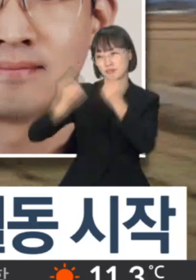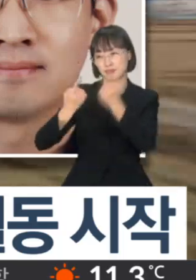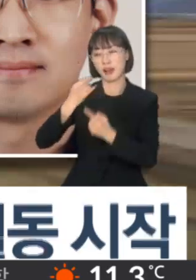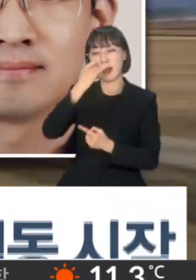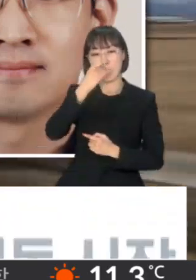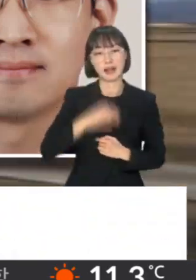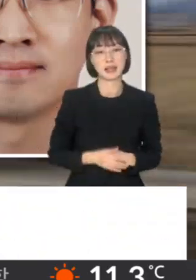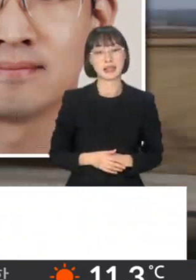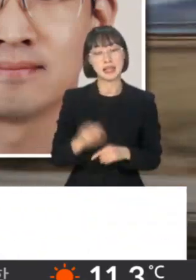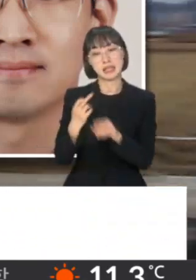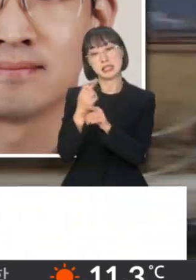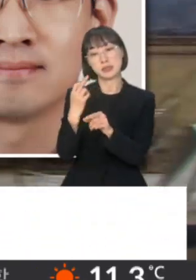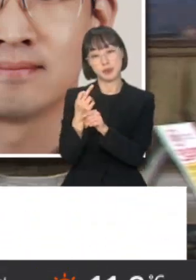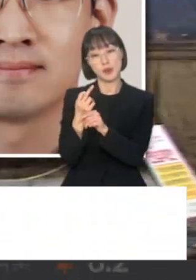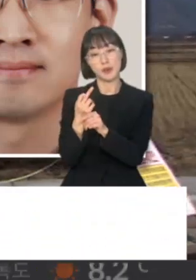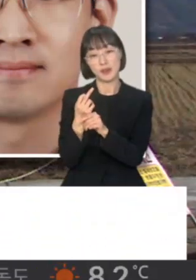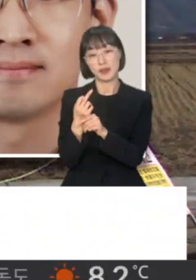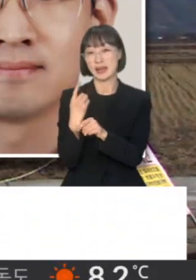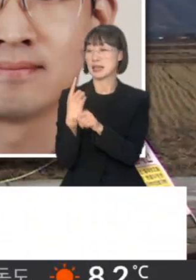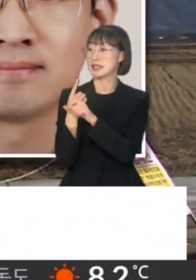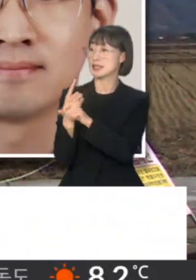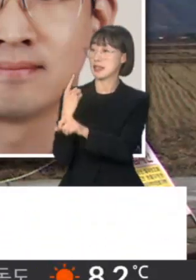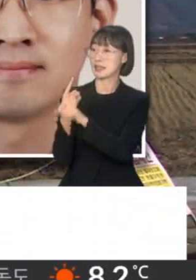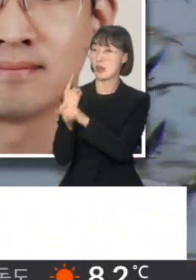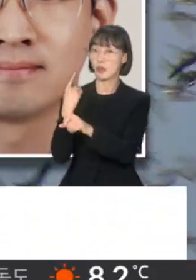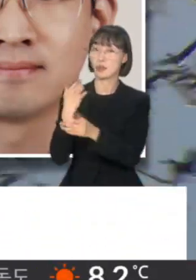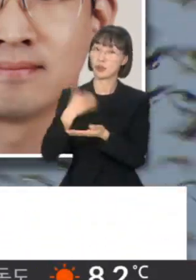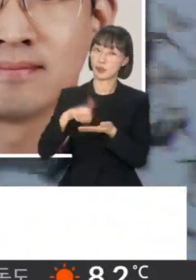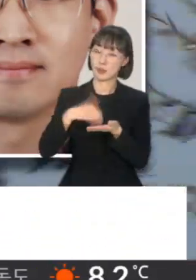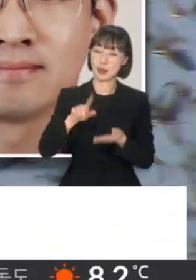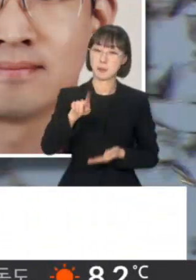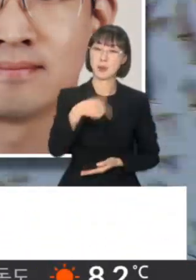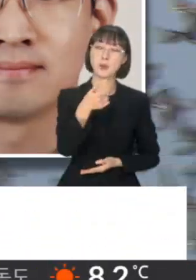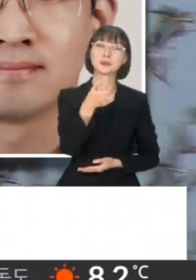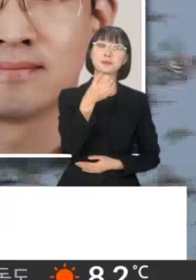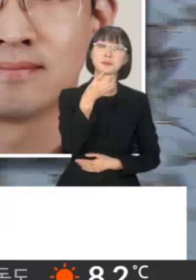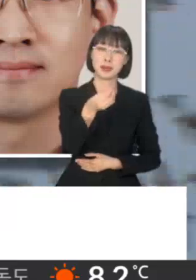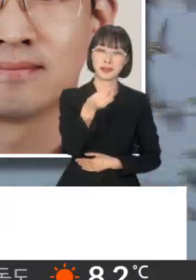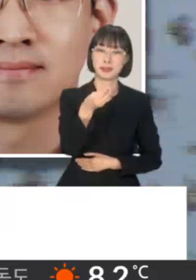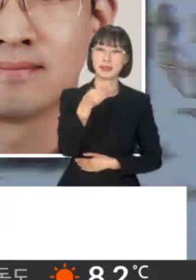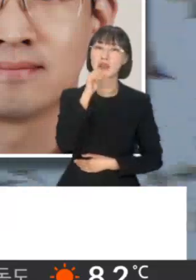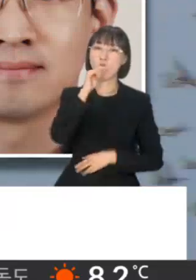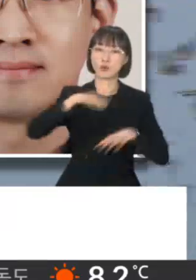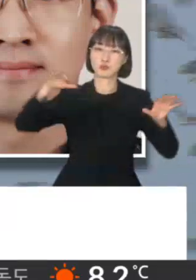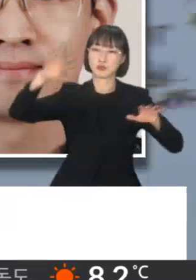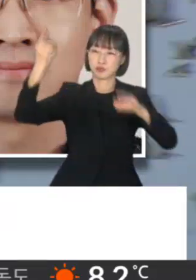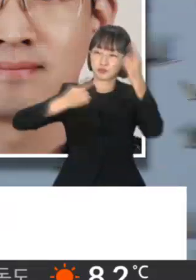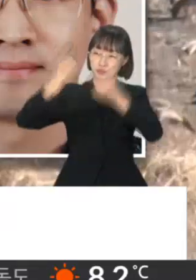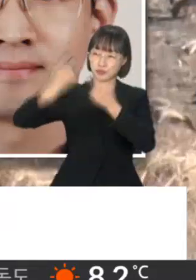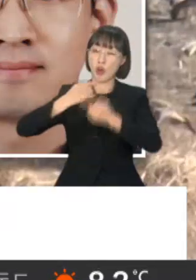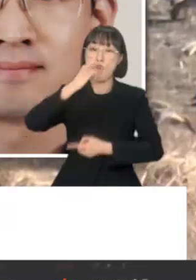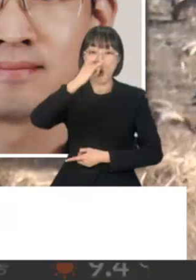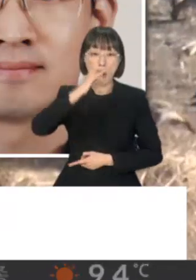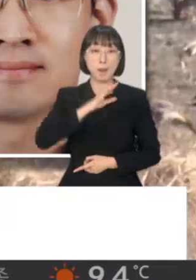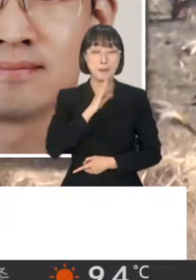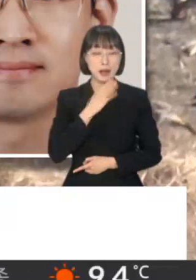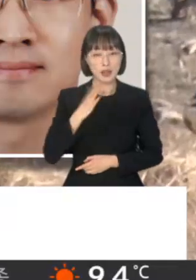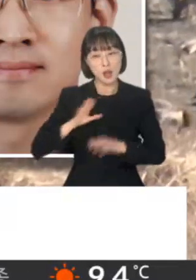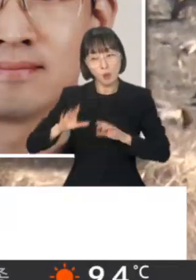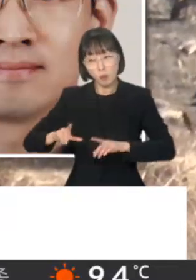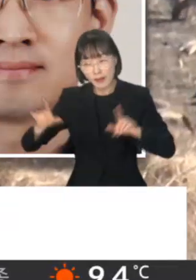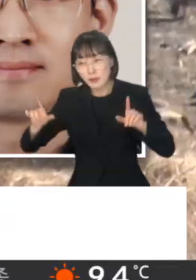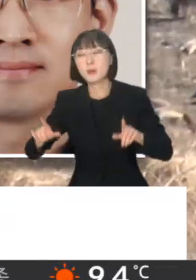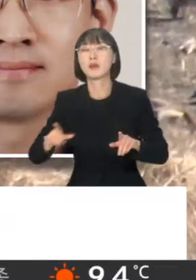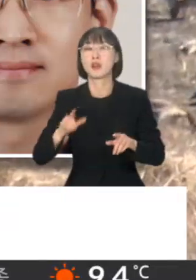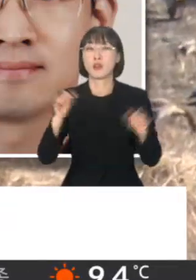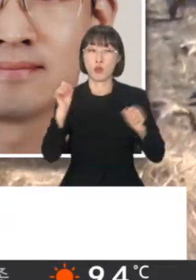12월에 작년에 한 150만 개체 정도가 도래를 하였는데 올해의 경우에도 그 정도 수준이